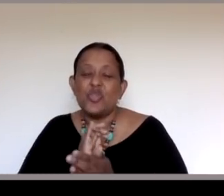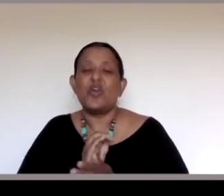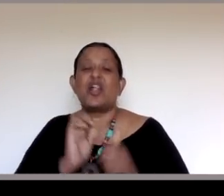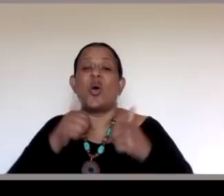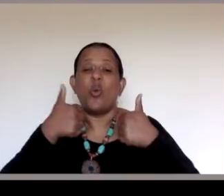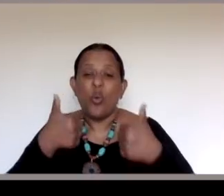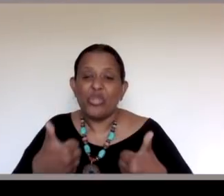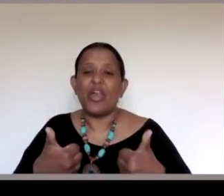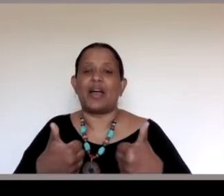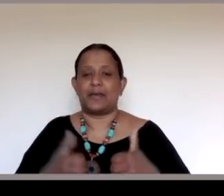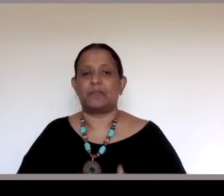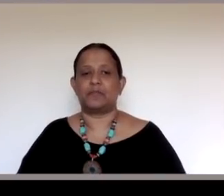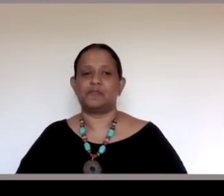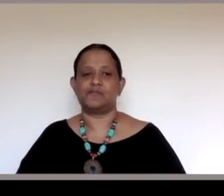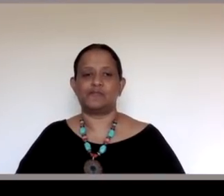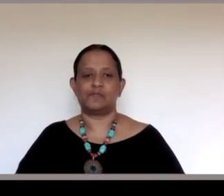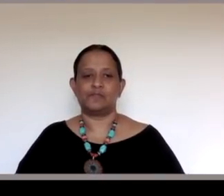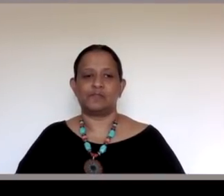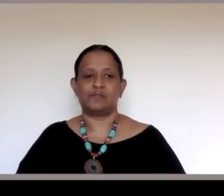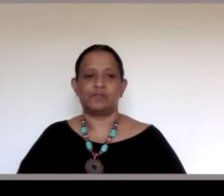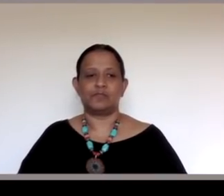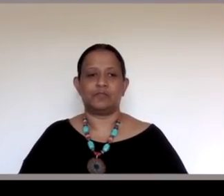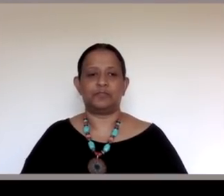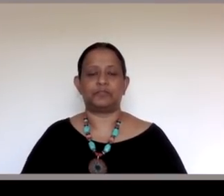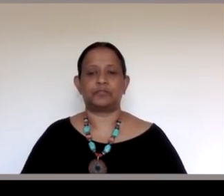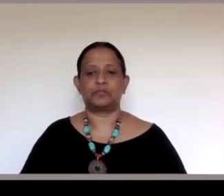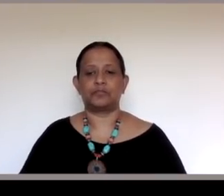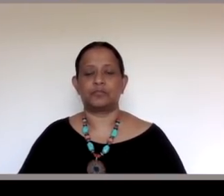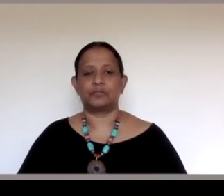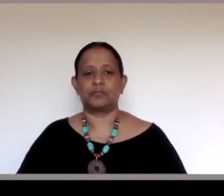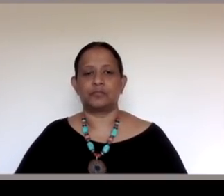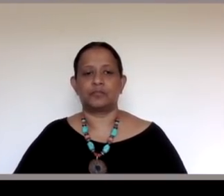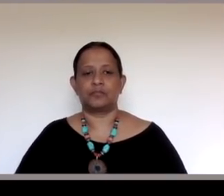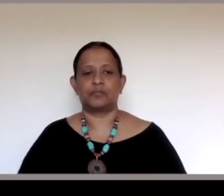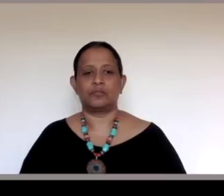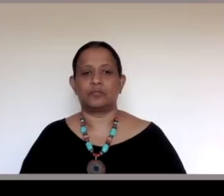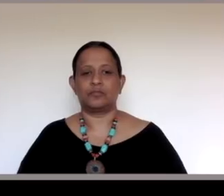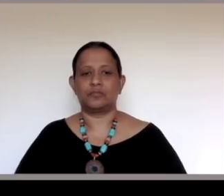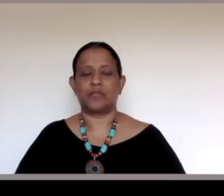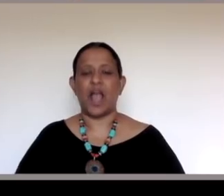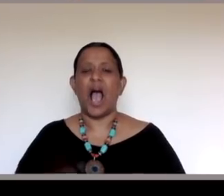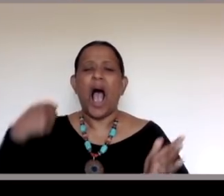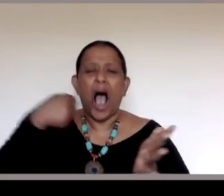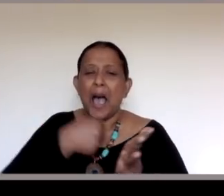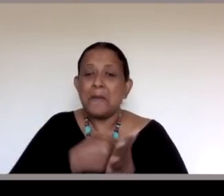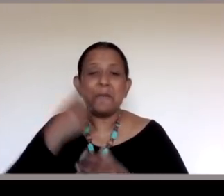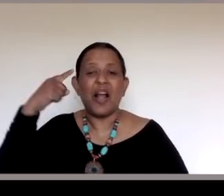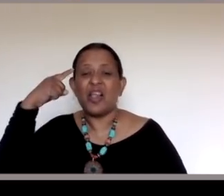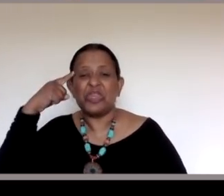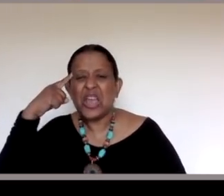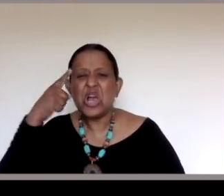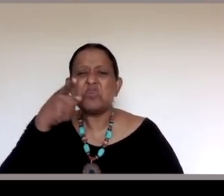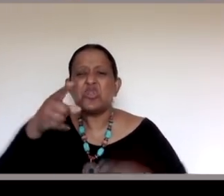ஏனென்றால் நீங்கள் சரியான காரியங்களை சொல்லுகிறபடி உறவுகள் சரியாக இருக்கும் போது நீங்கள் தாழ்மையுள்ளதா இருக்கும்